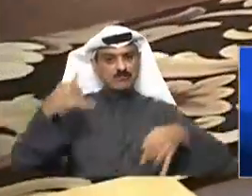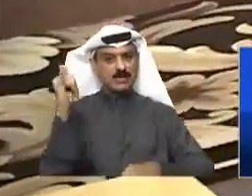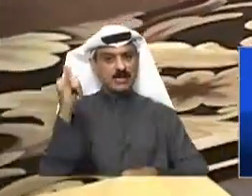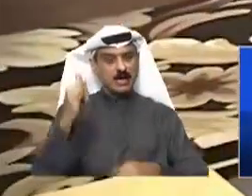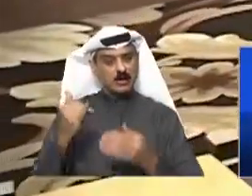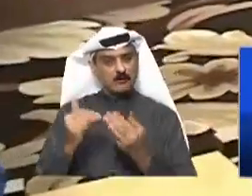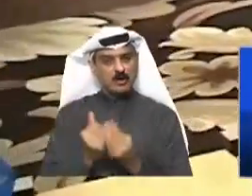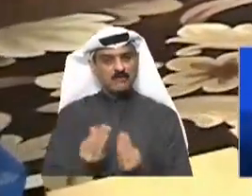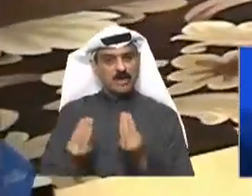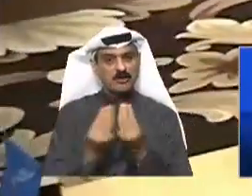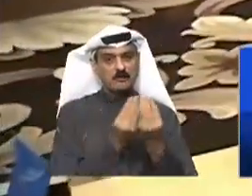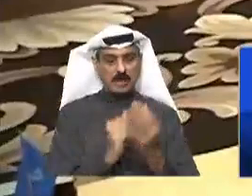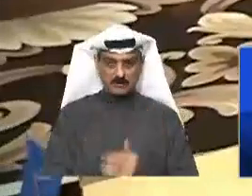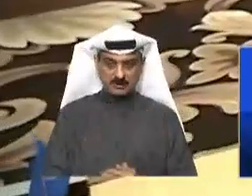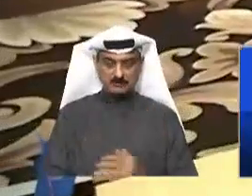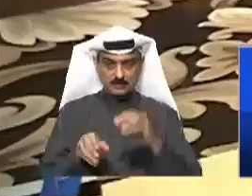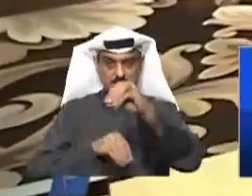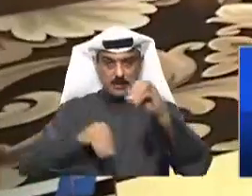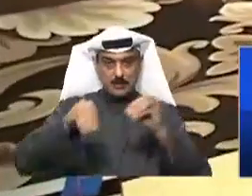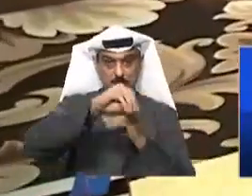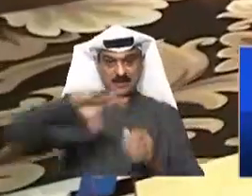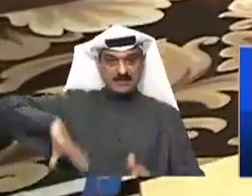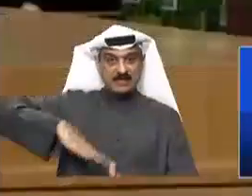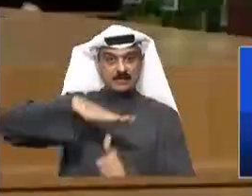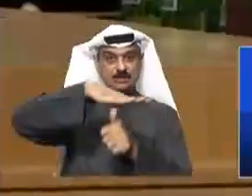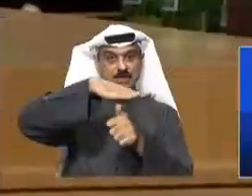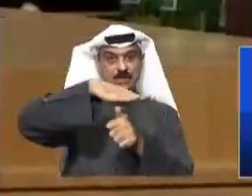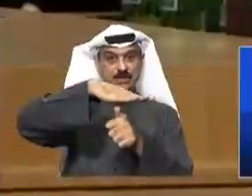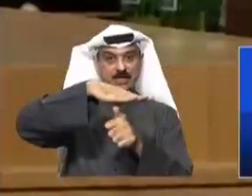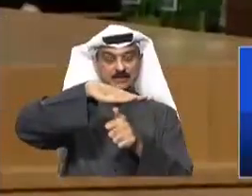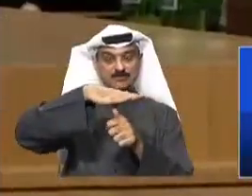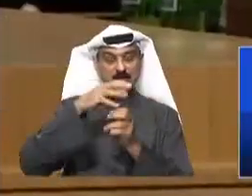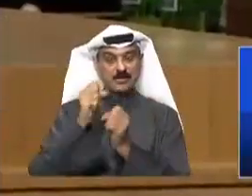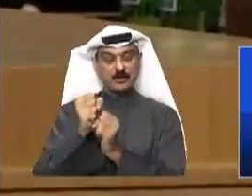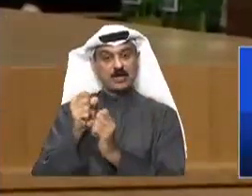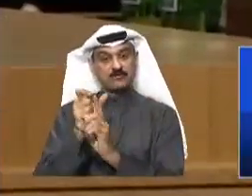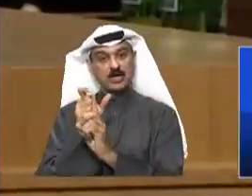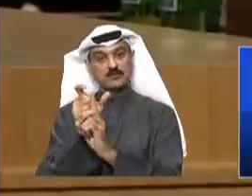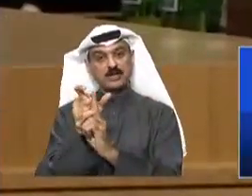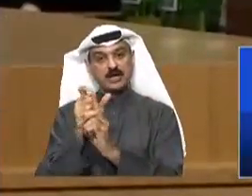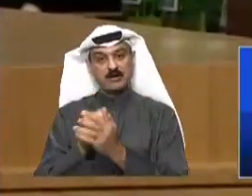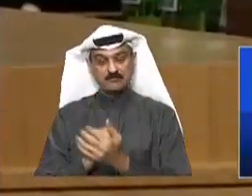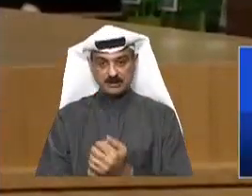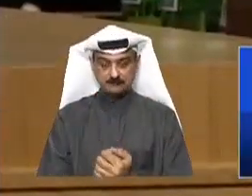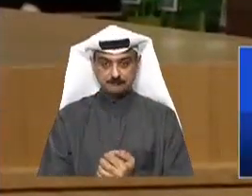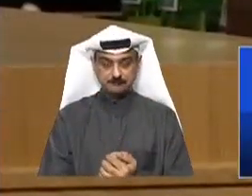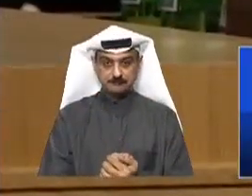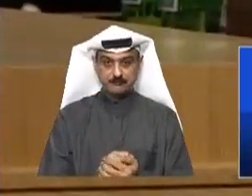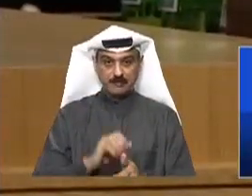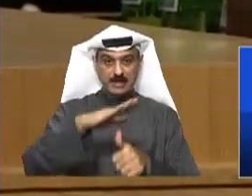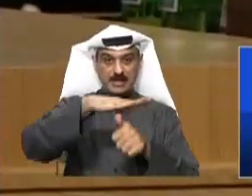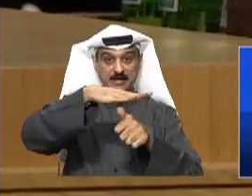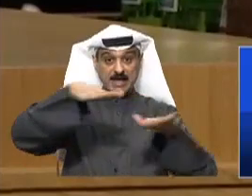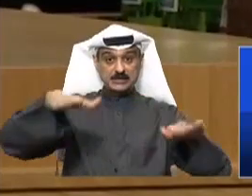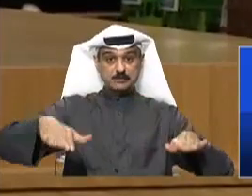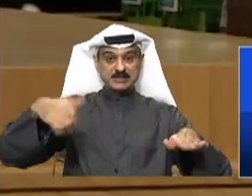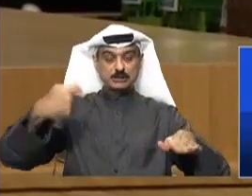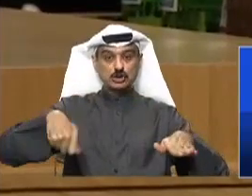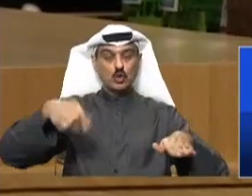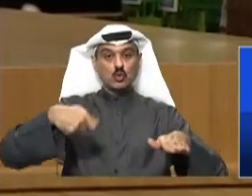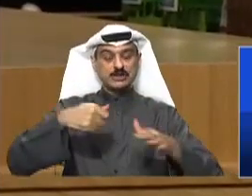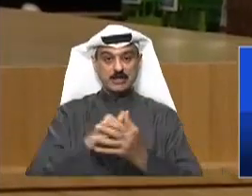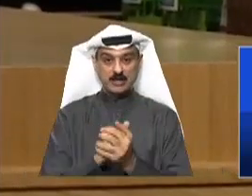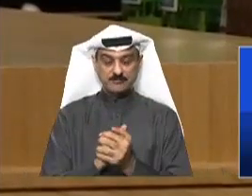حيث وجه ممثل حضرة صاحب السمو أمير البلاد الشيخ نواف الأحمد الجابر الصباح حفظه الله ورعاه سمو رئيس مجلس